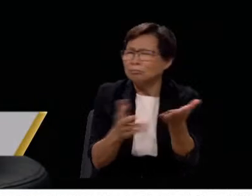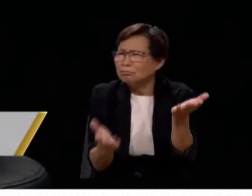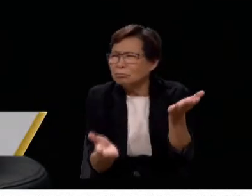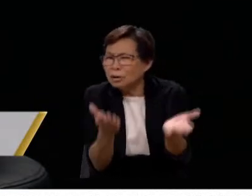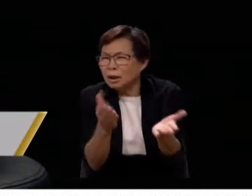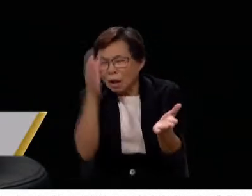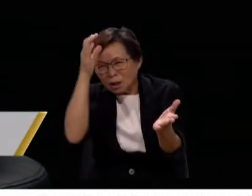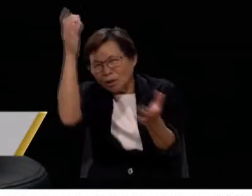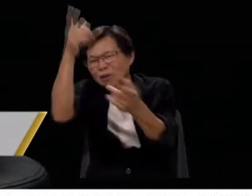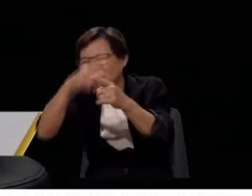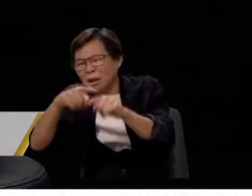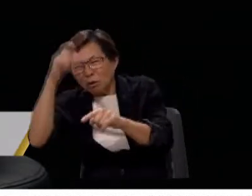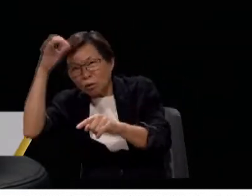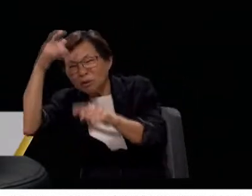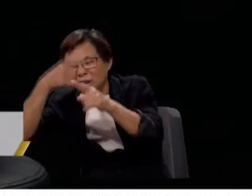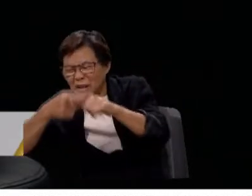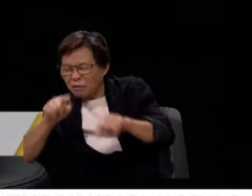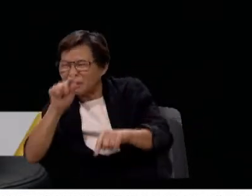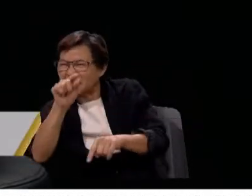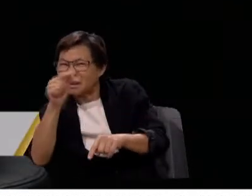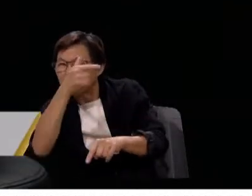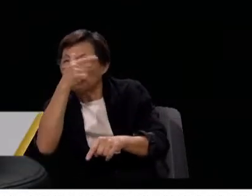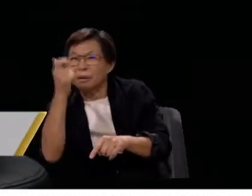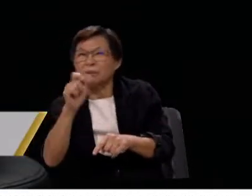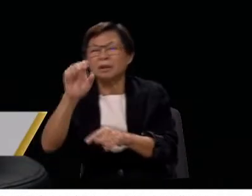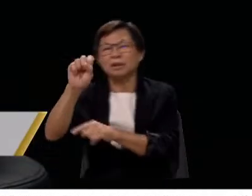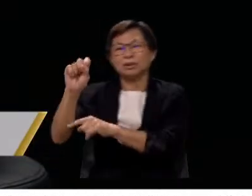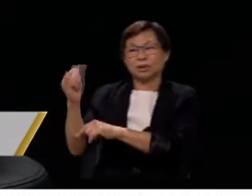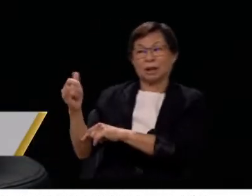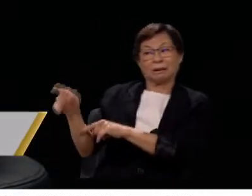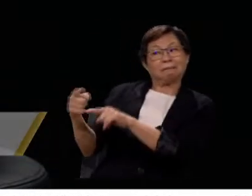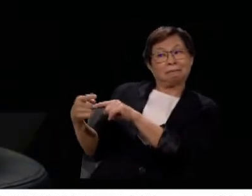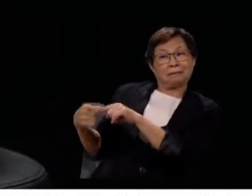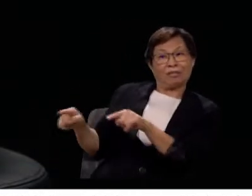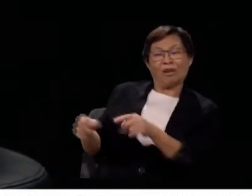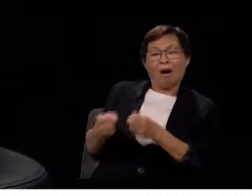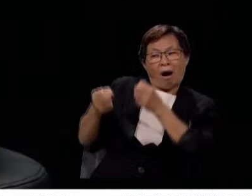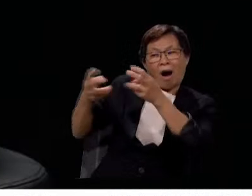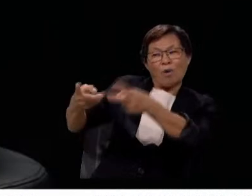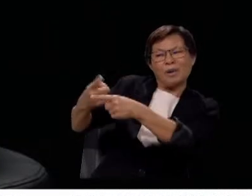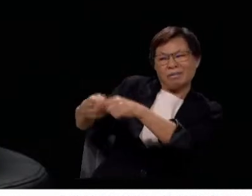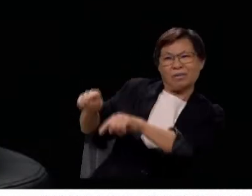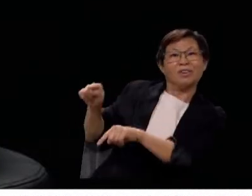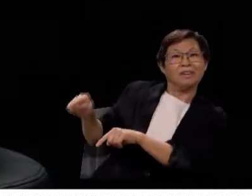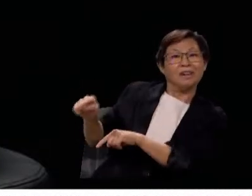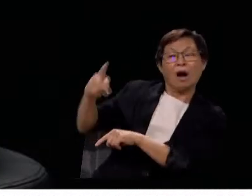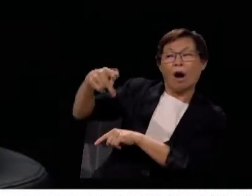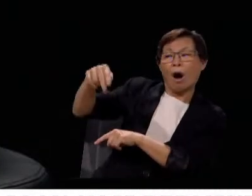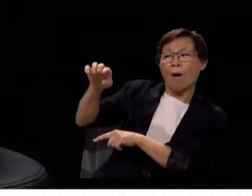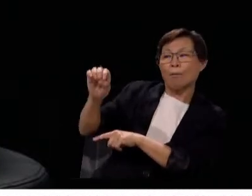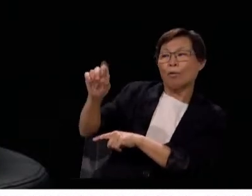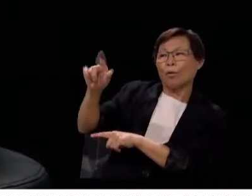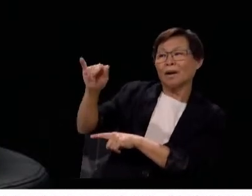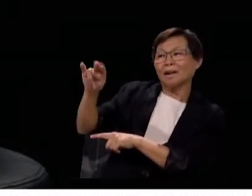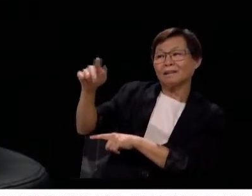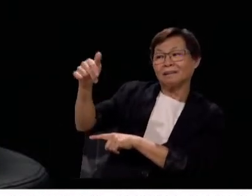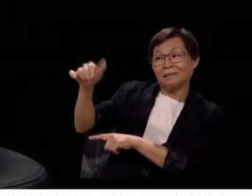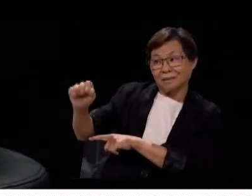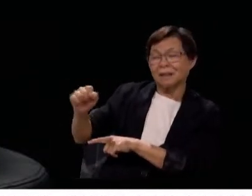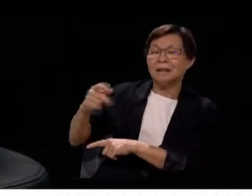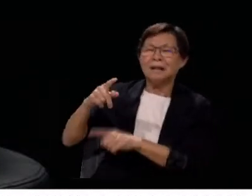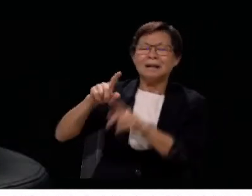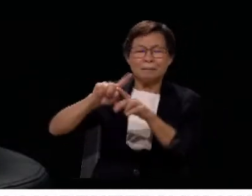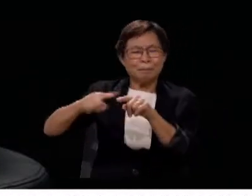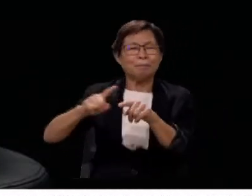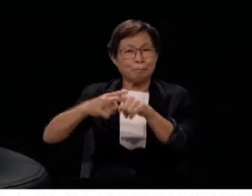ia mungkin konsepnya BB sedikit sebab keadaan Shayk tubezen maybe bisa tapi nanti kita kita